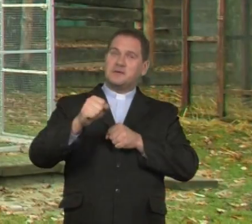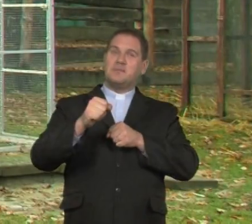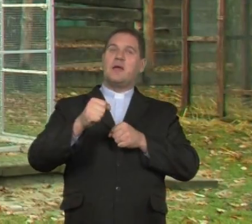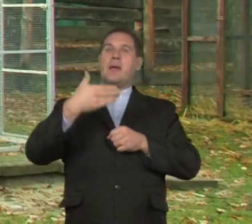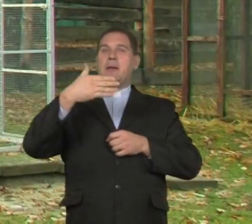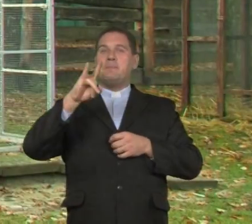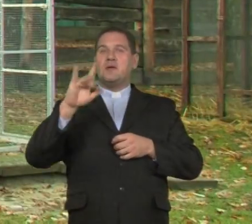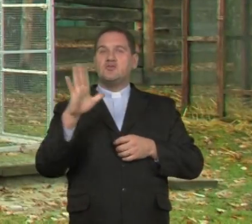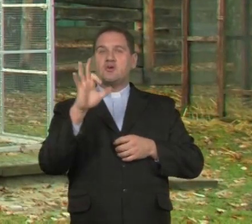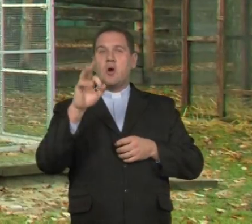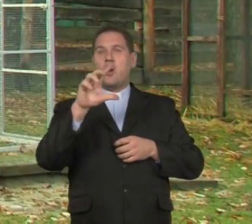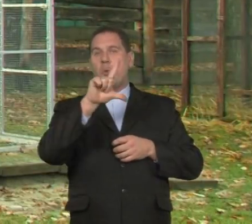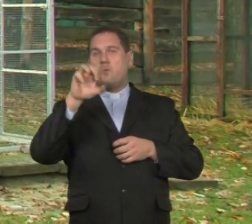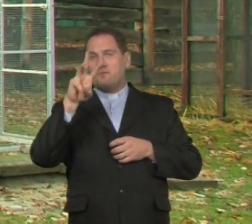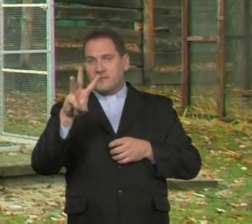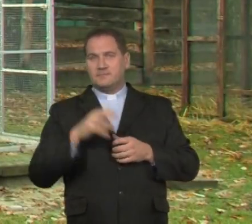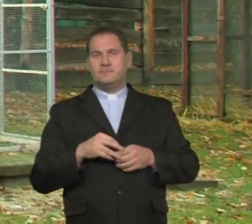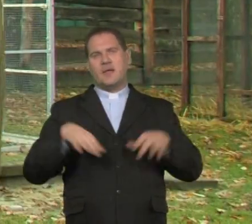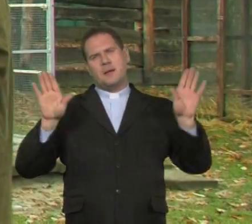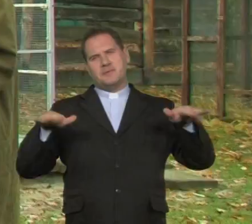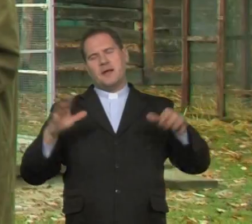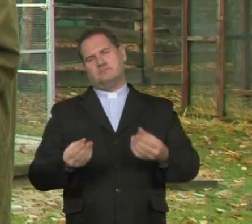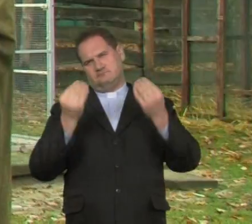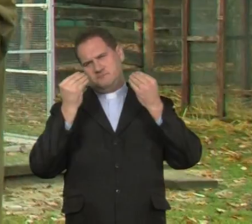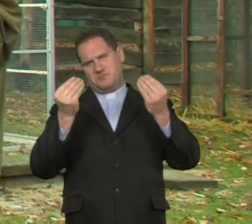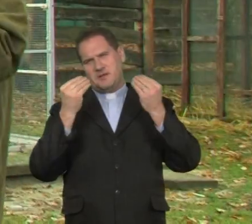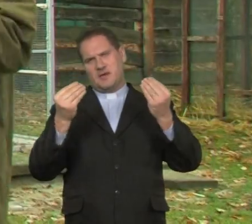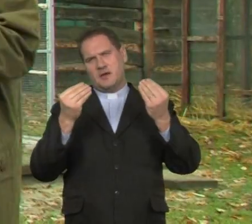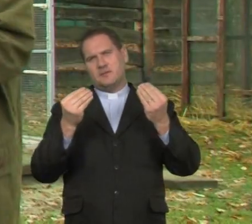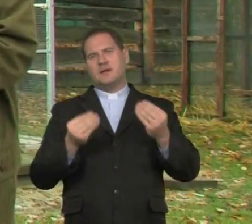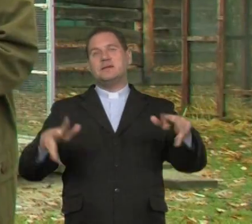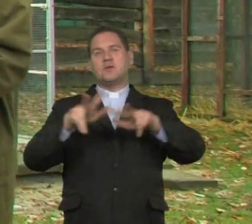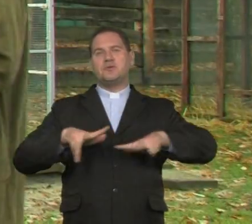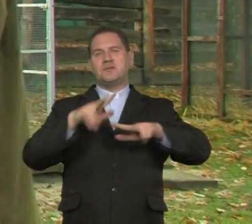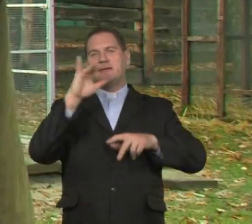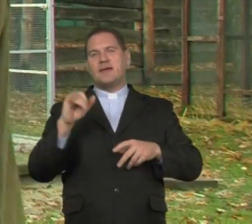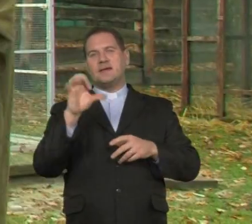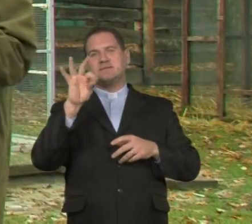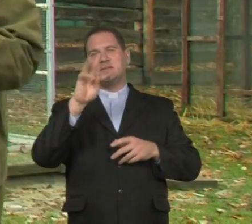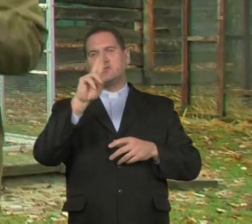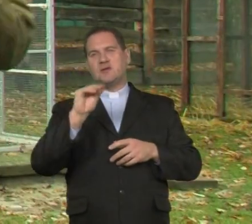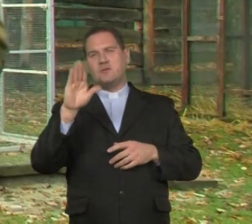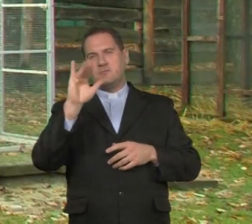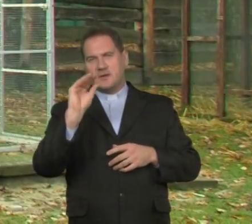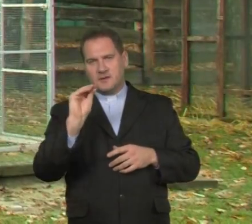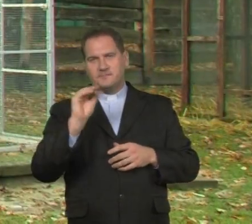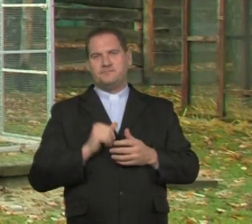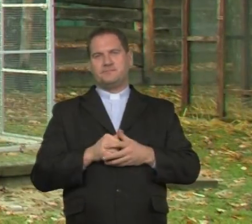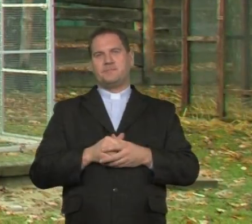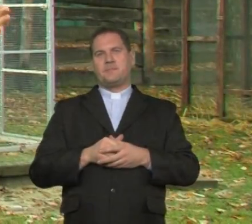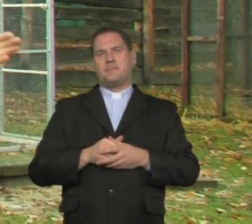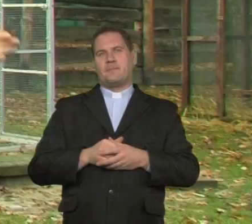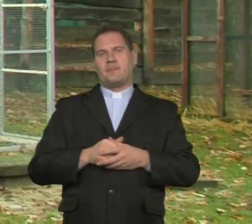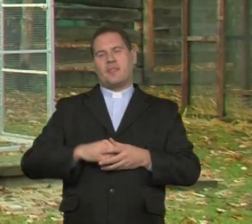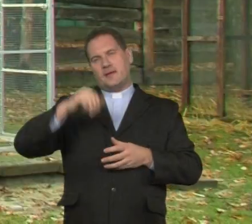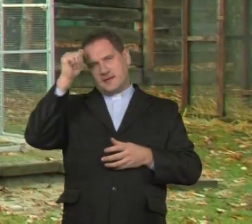programie Zwierzątkowa. Tym razem jesteśmy przy myszołowach w osadzie leśnej w Kole. Słuchajcie, myszołowe są to piękne ptaki, które są